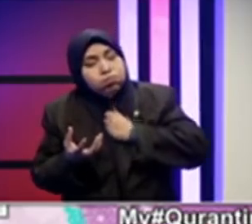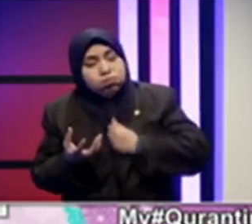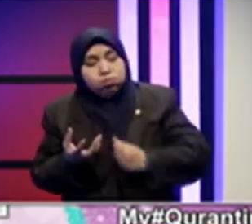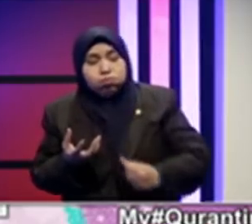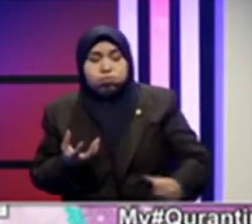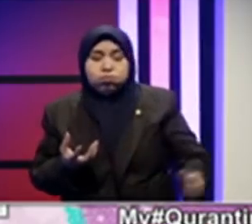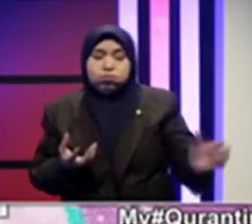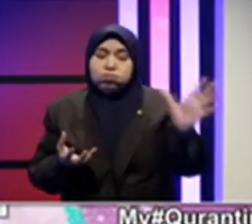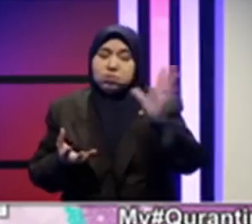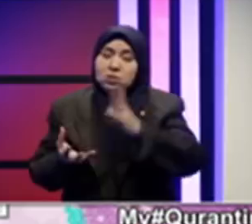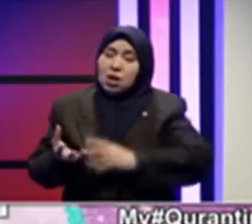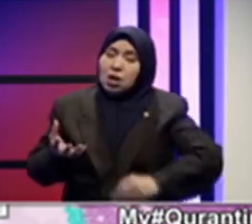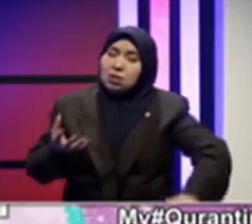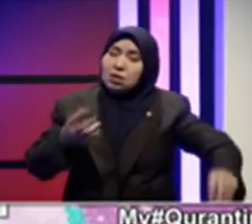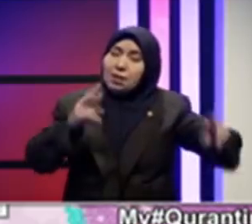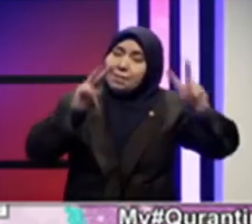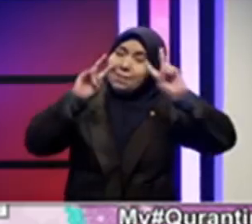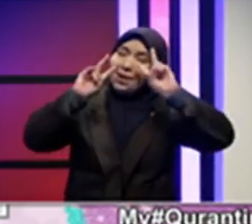وتلذ